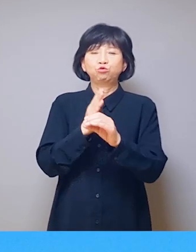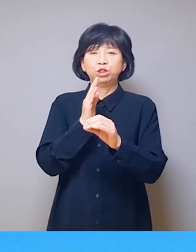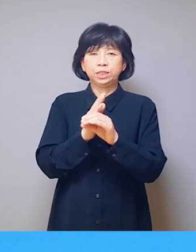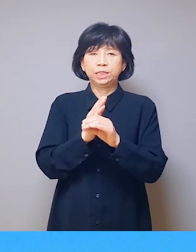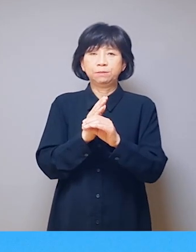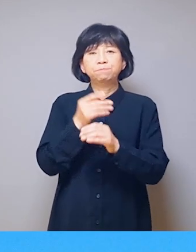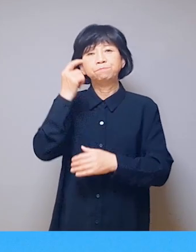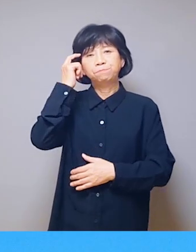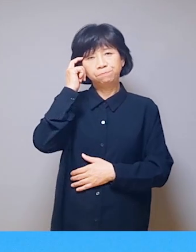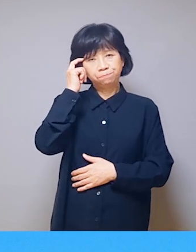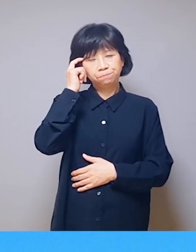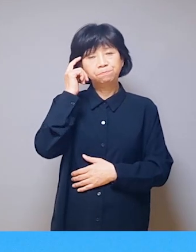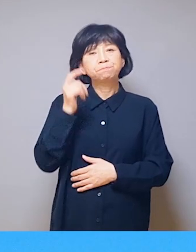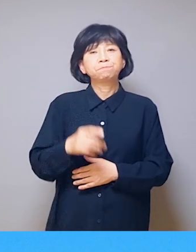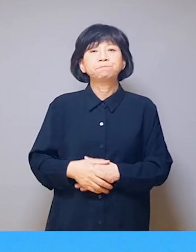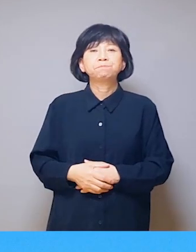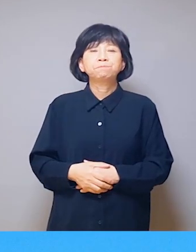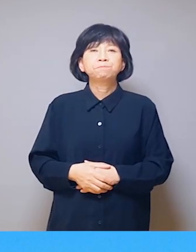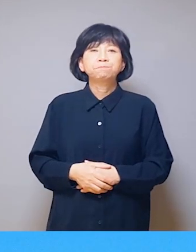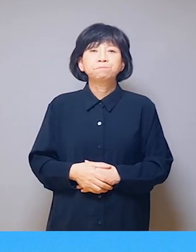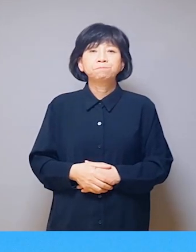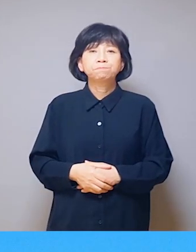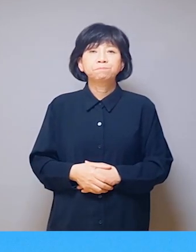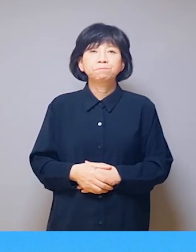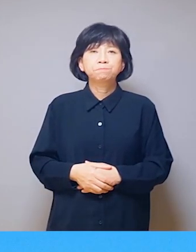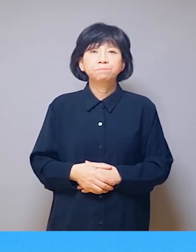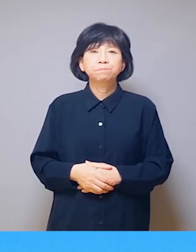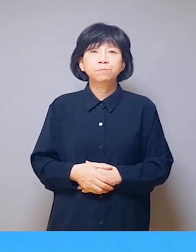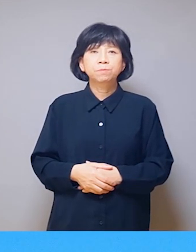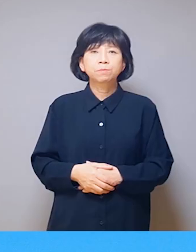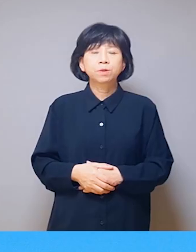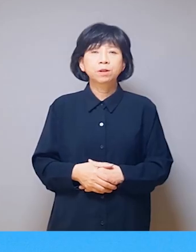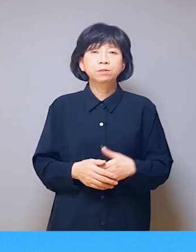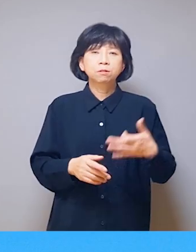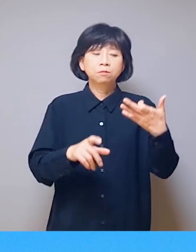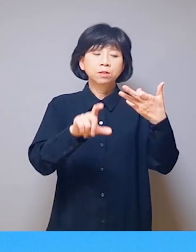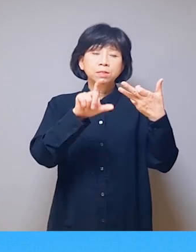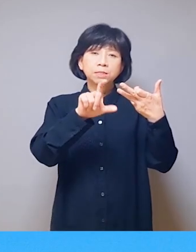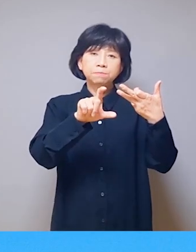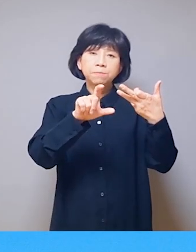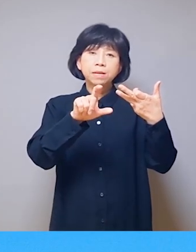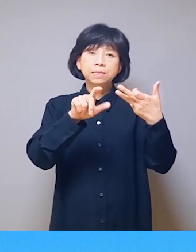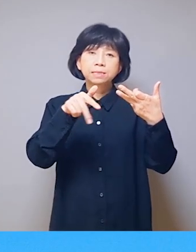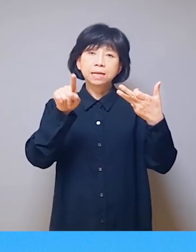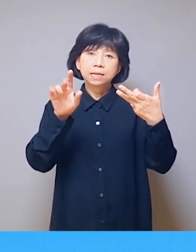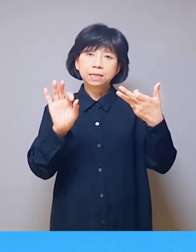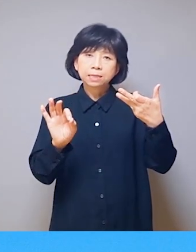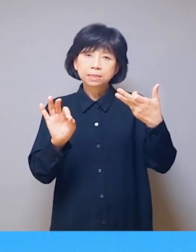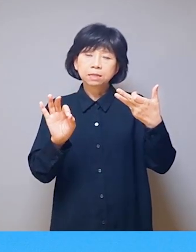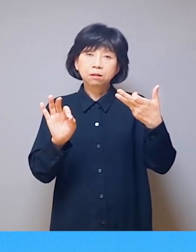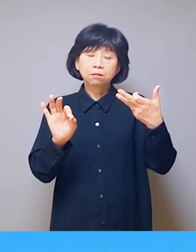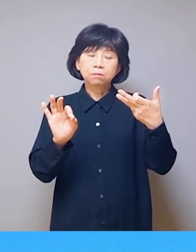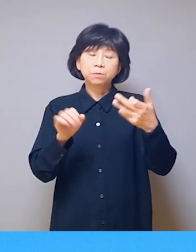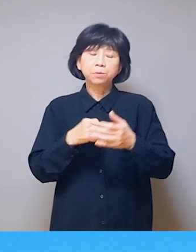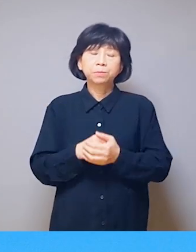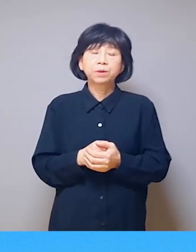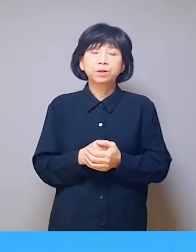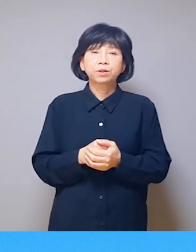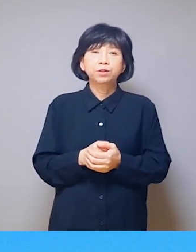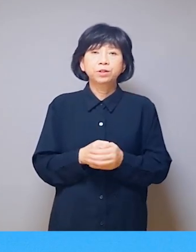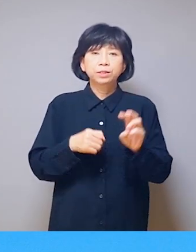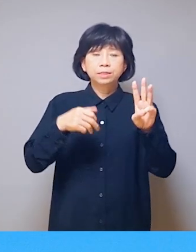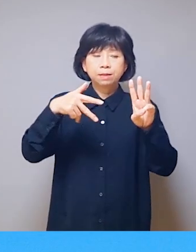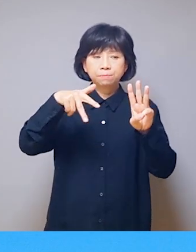중심으로 여겼던 거죠. 그래서 18장 후반에서 20장까지 바울의 3차 전도여행의 흐름을